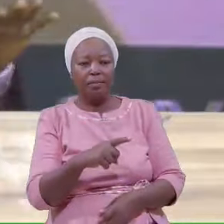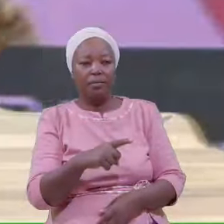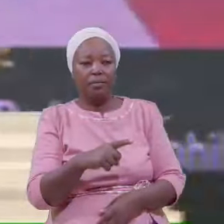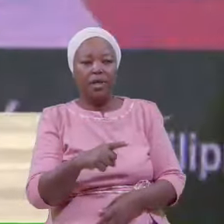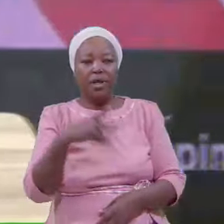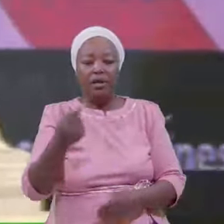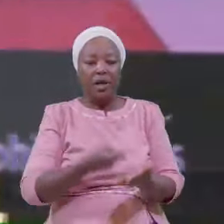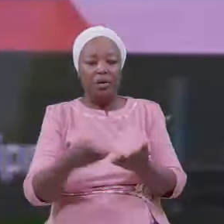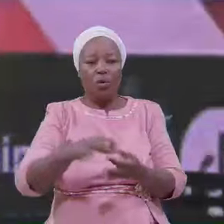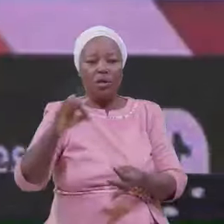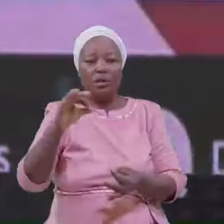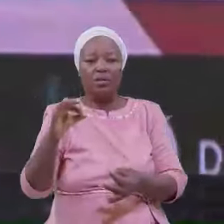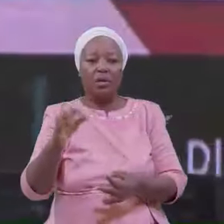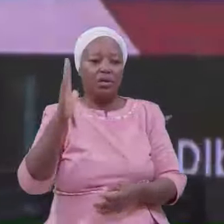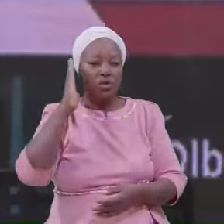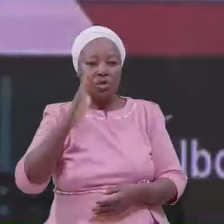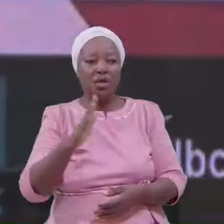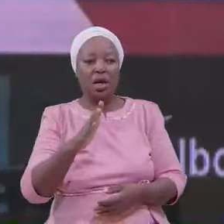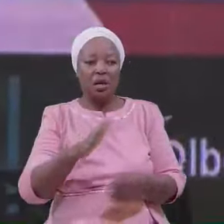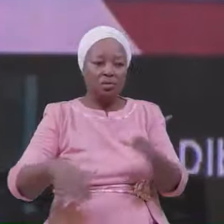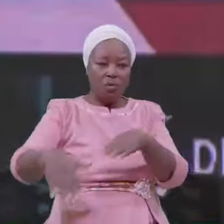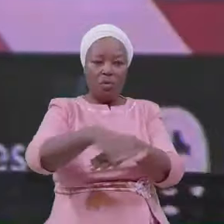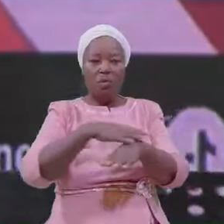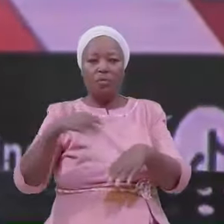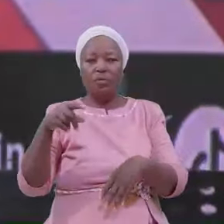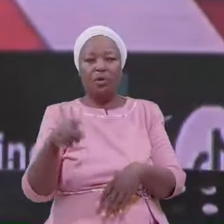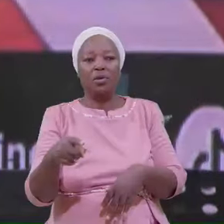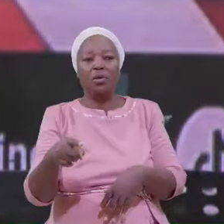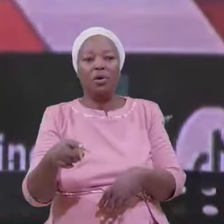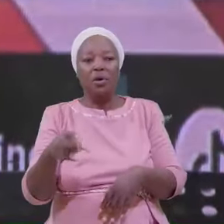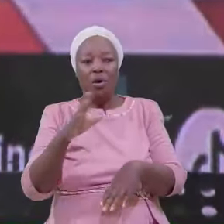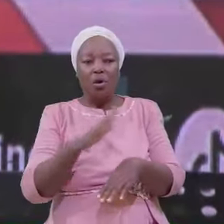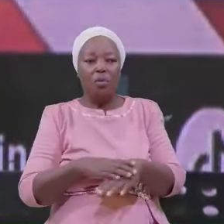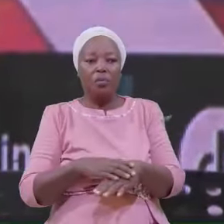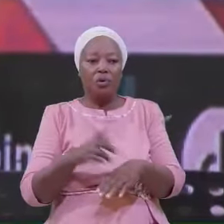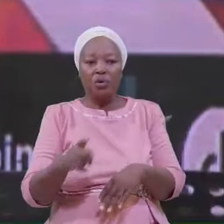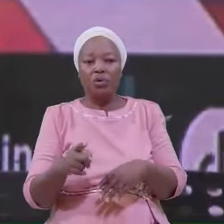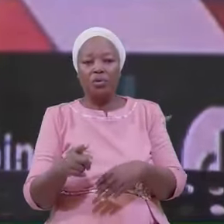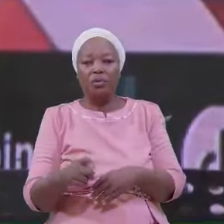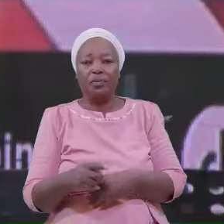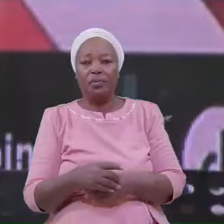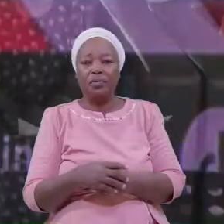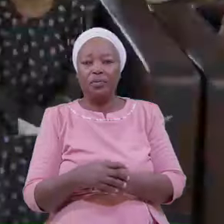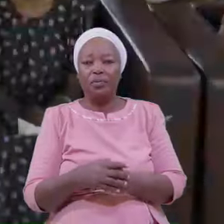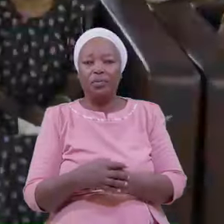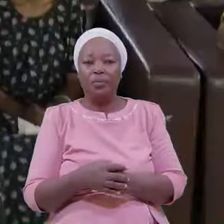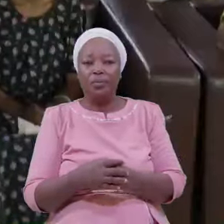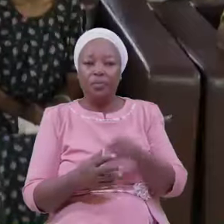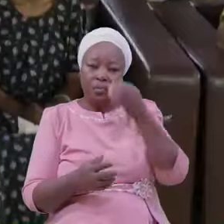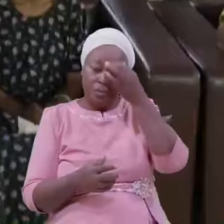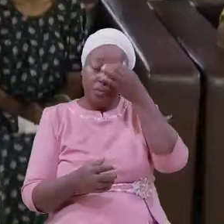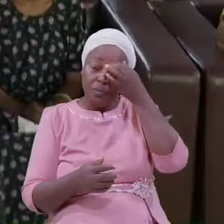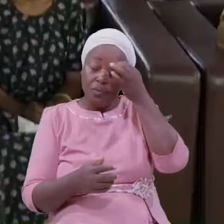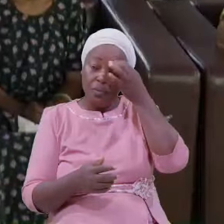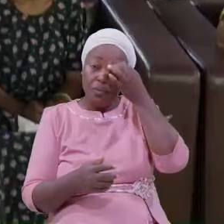Ghost shall overshadow you. Come ang upon banal you, na Espiritu, overshadow you. Ang banal na Espiritu ay lililiman